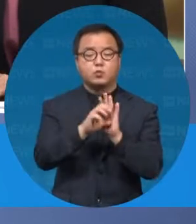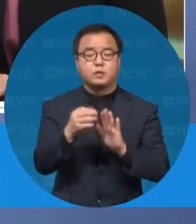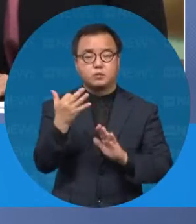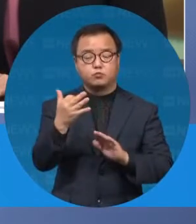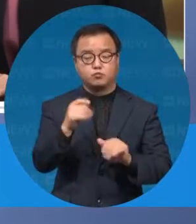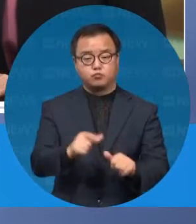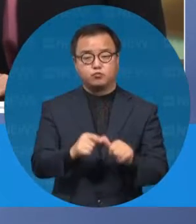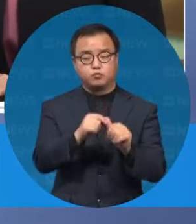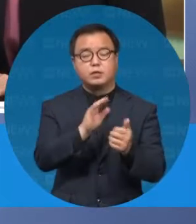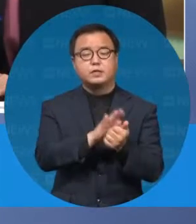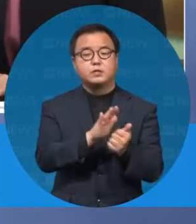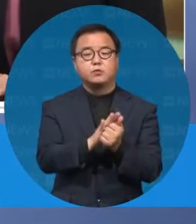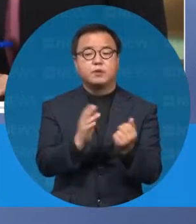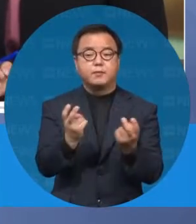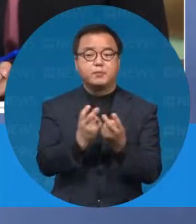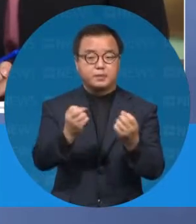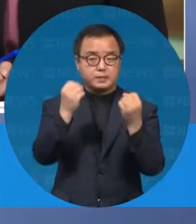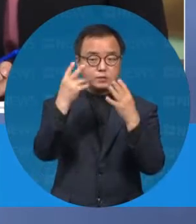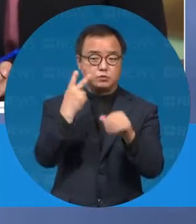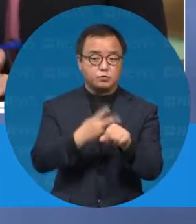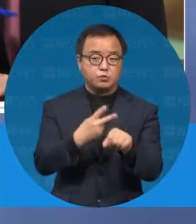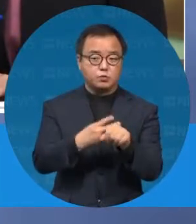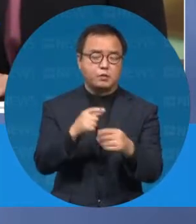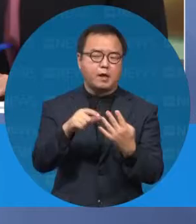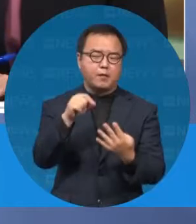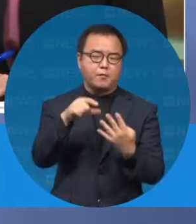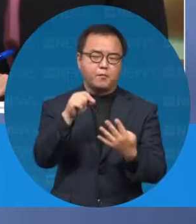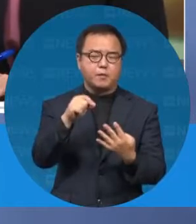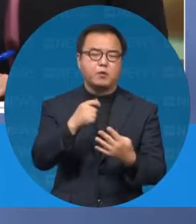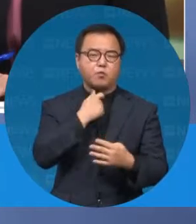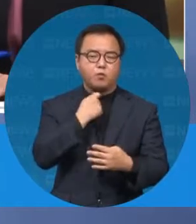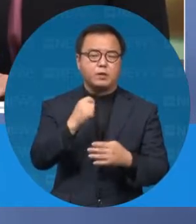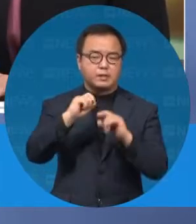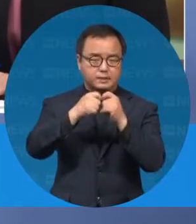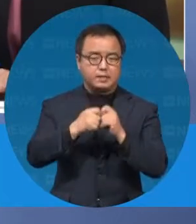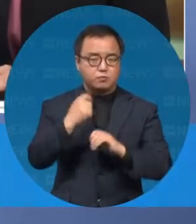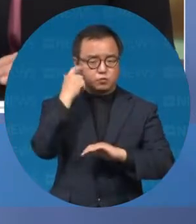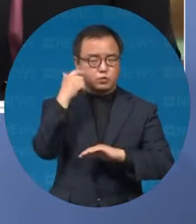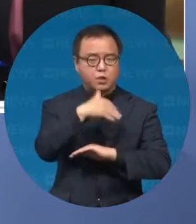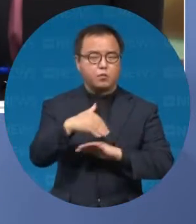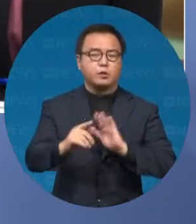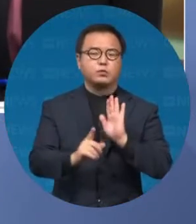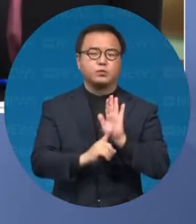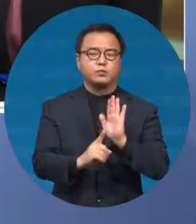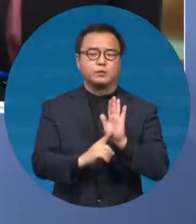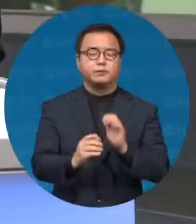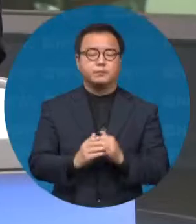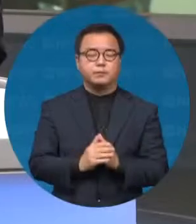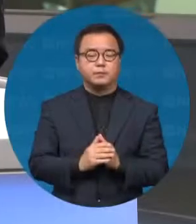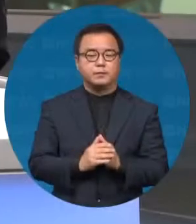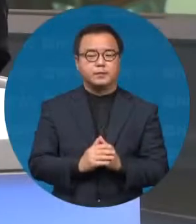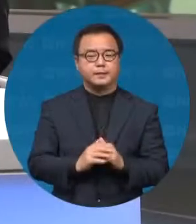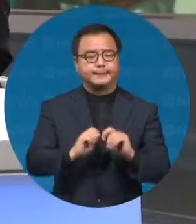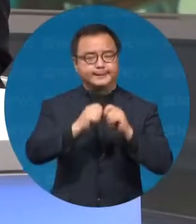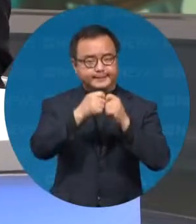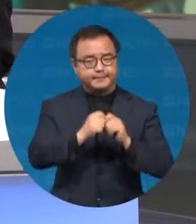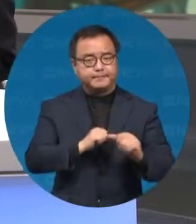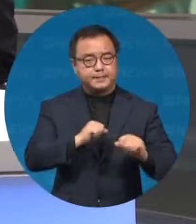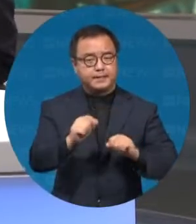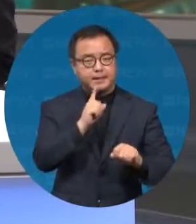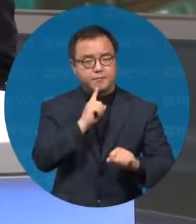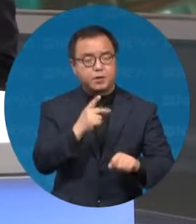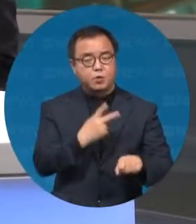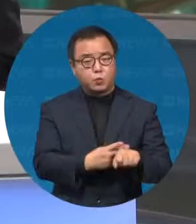신규 교사들을 더 많이 고용하게 따는 세부 계획도 함께 발표했습니다 4 세밀하게 하겠다는 거 들고 그만큼